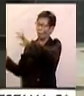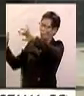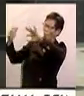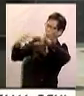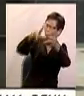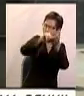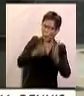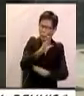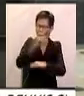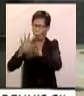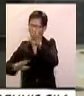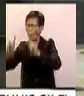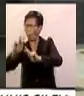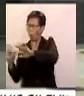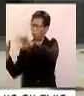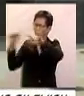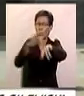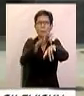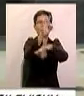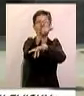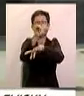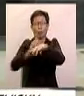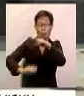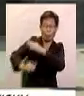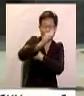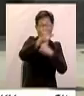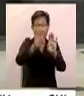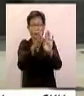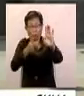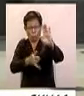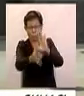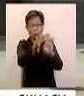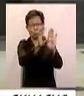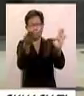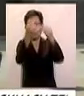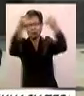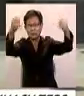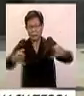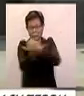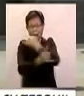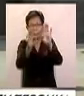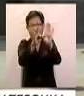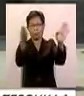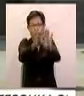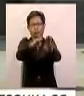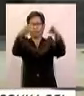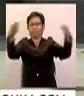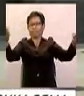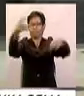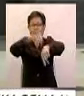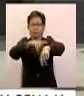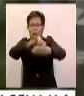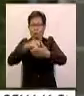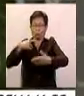ramai tatkala bermula pada jam 9.50 pagi tadi. Pintu masuk utama di Istana Negara ini mula dibuka dan ketika itulah kita